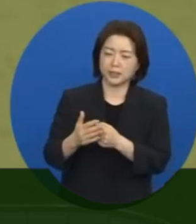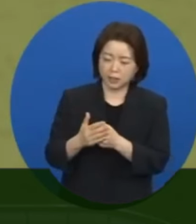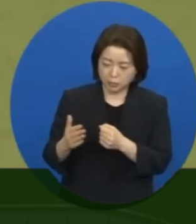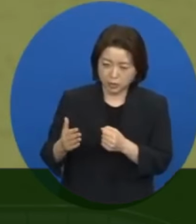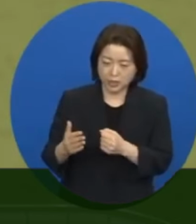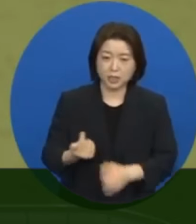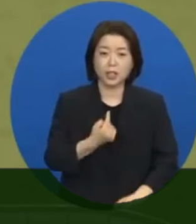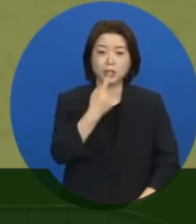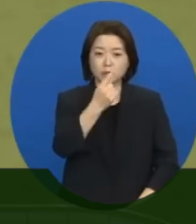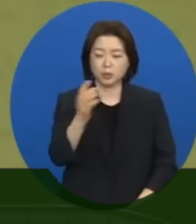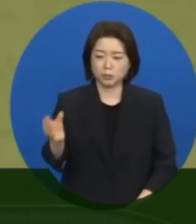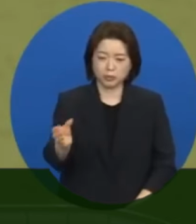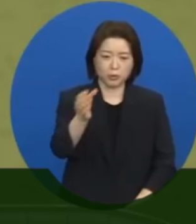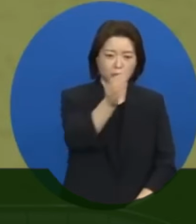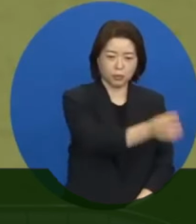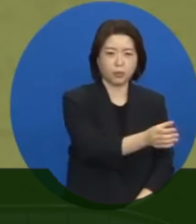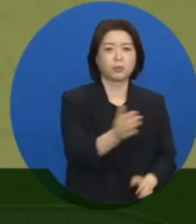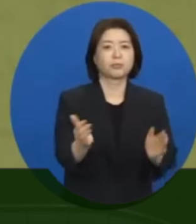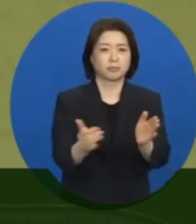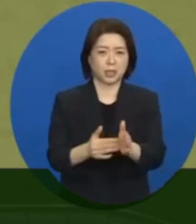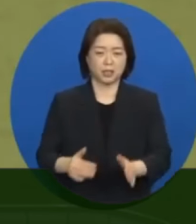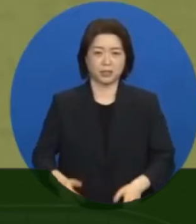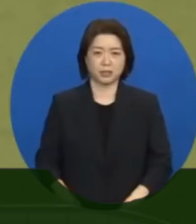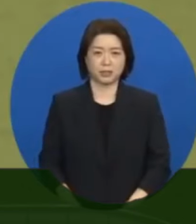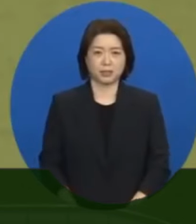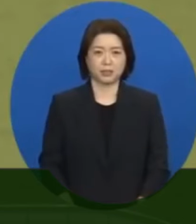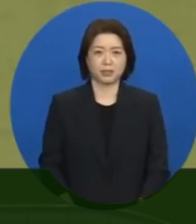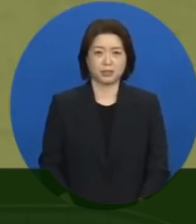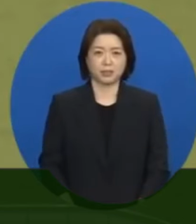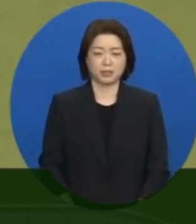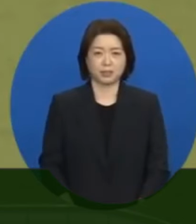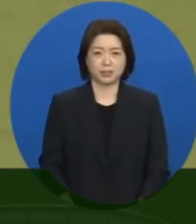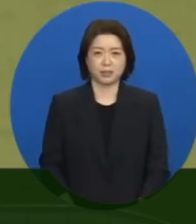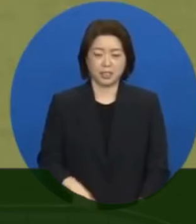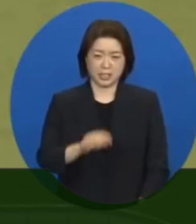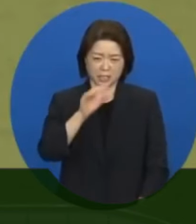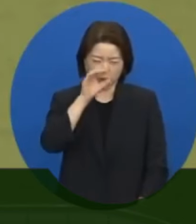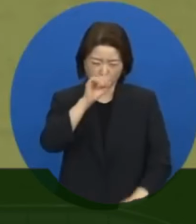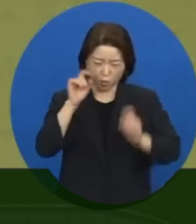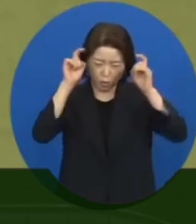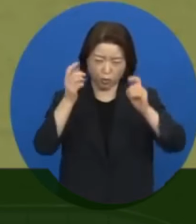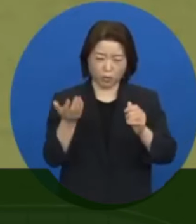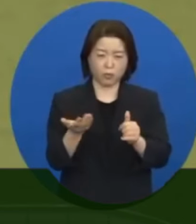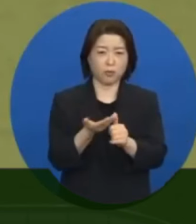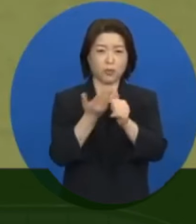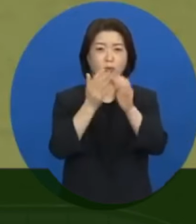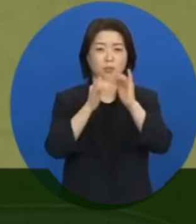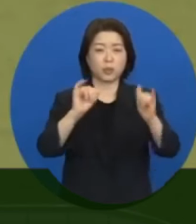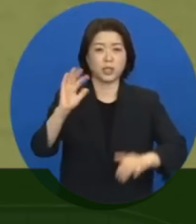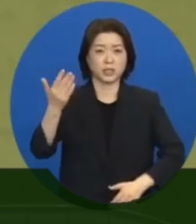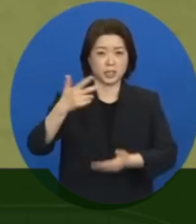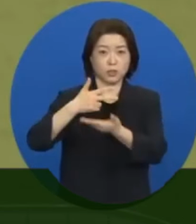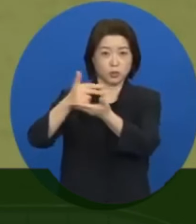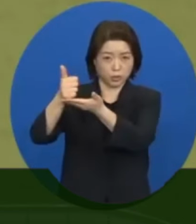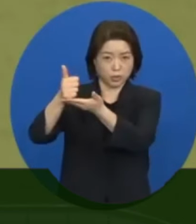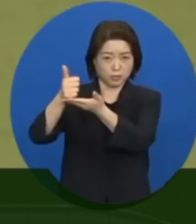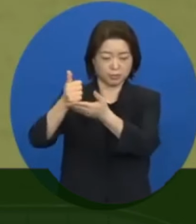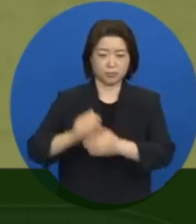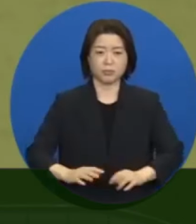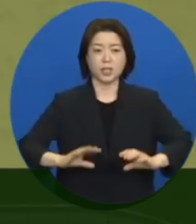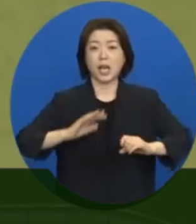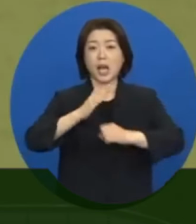신실하신 겁니다 선한 목자 되신 주님께 하나님의 성은